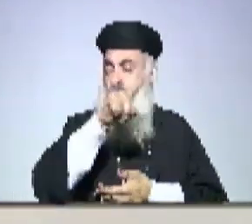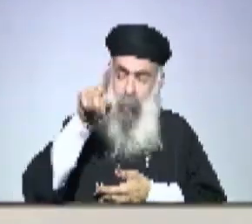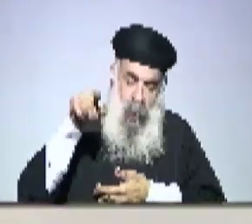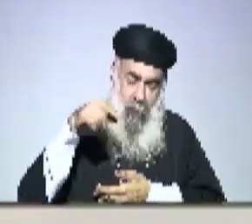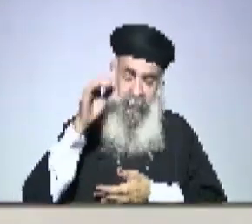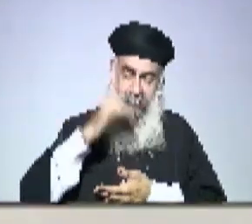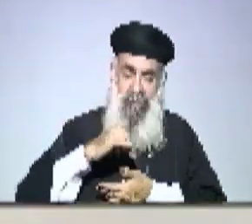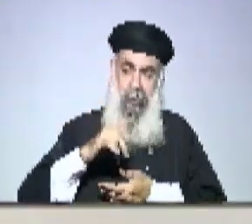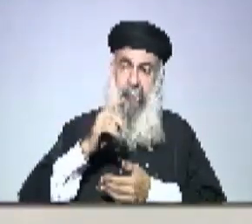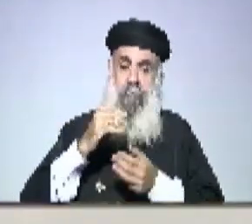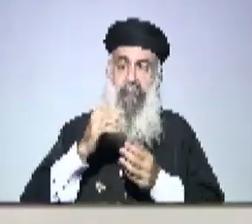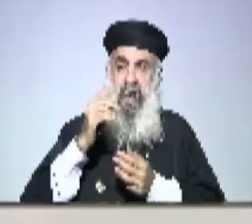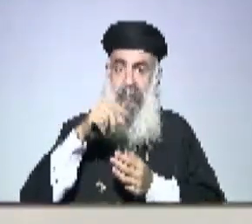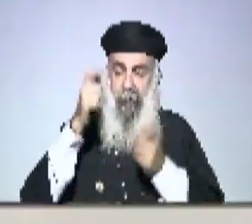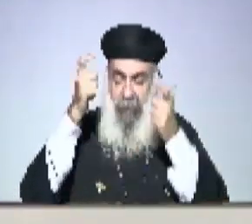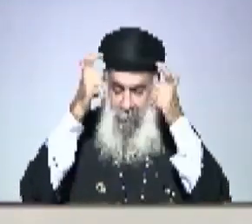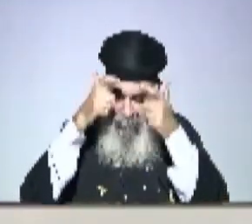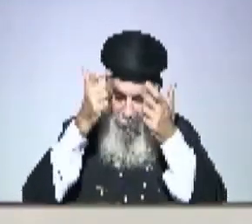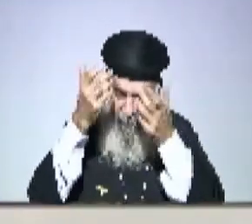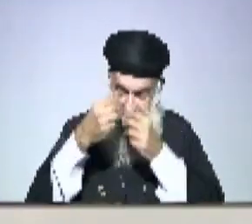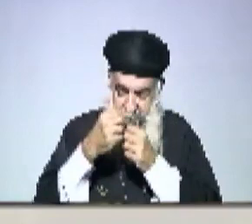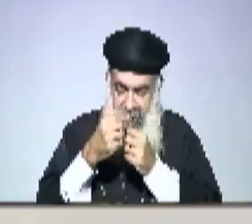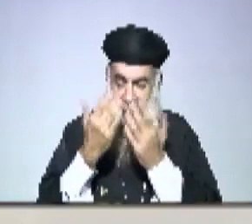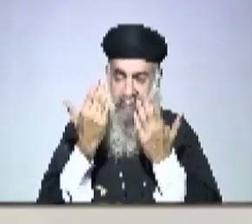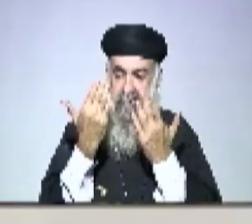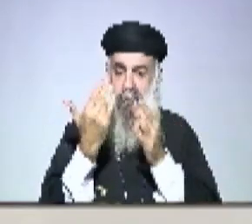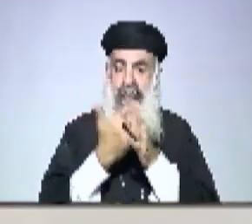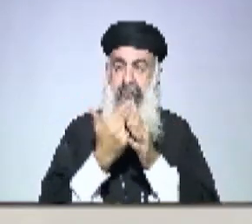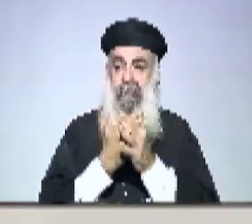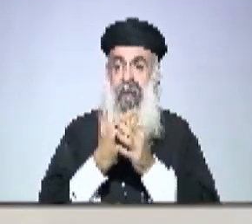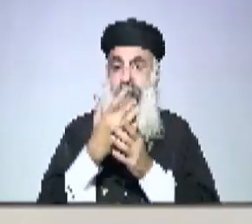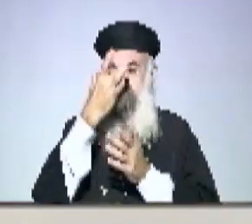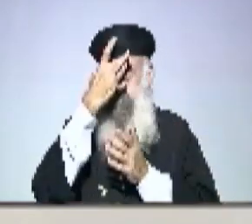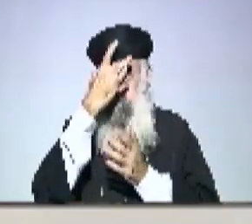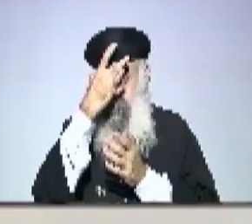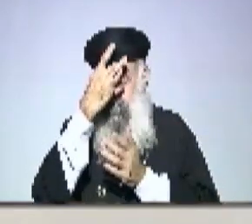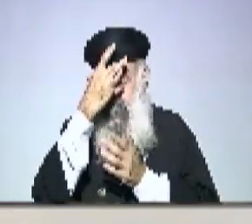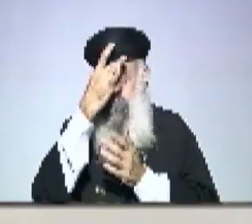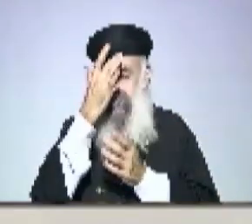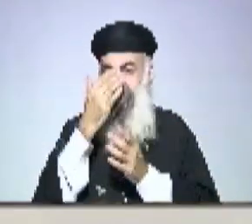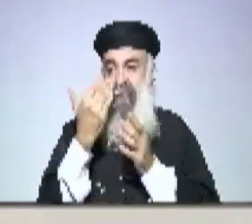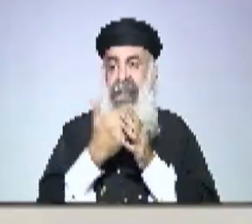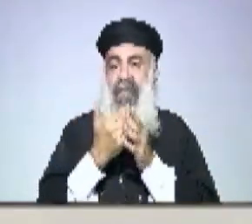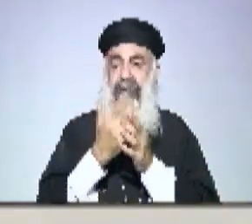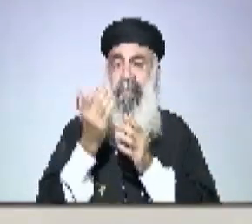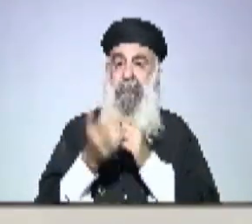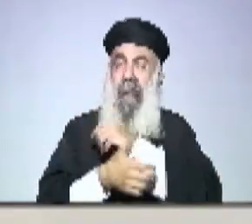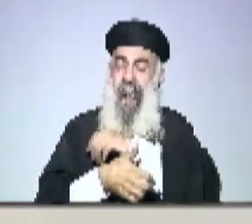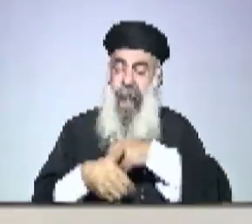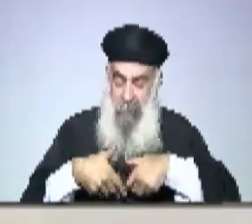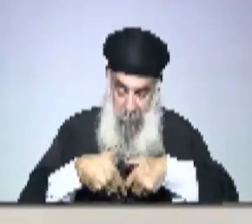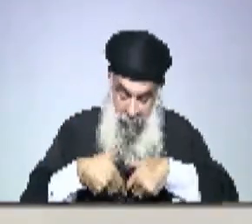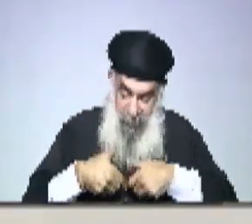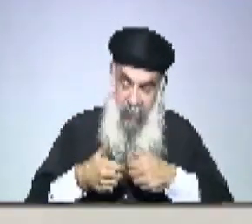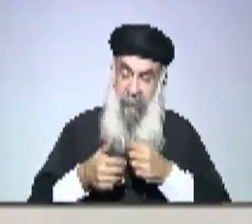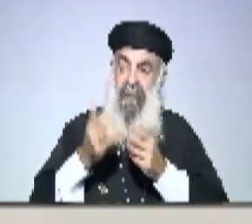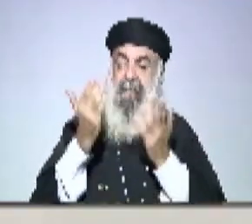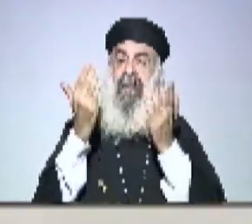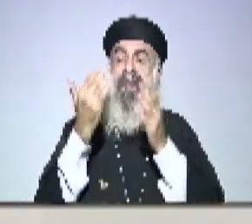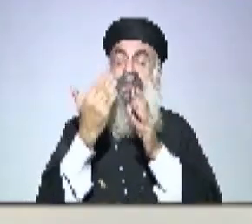غناه في المجد صلوا من اجل المرضى صلوا من اجل المحتاجين صلوا من